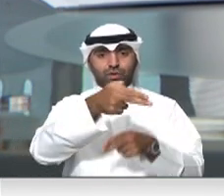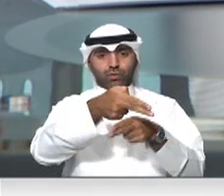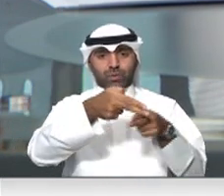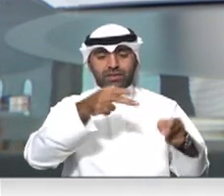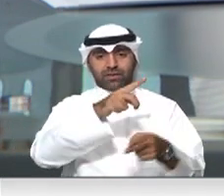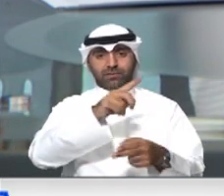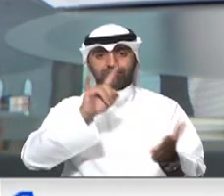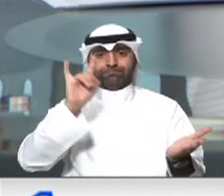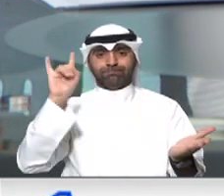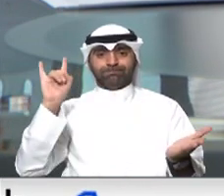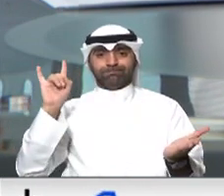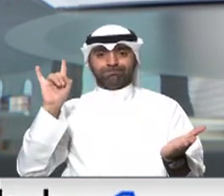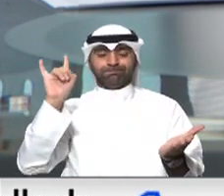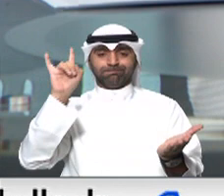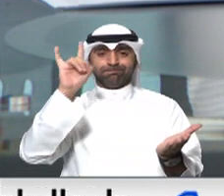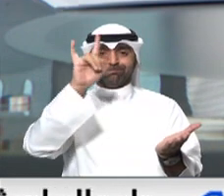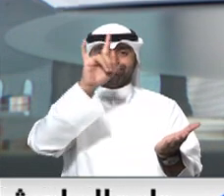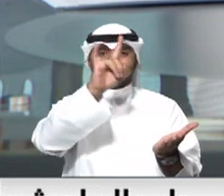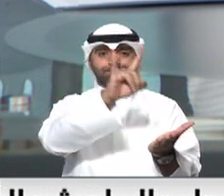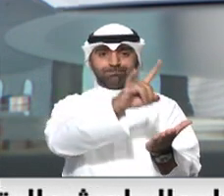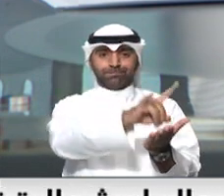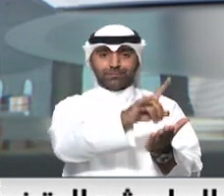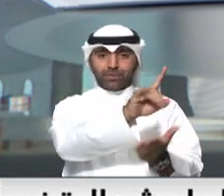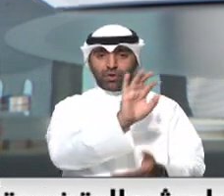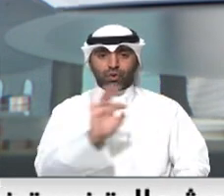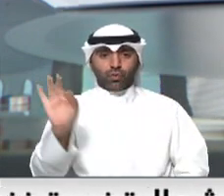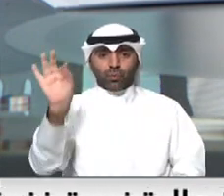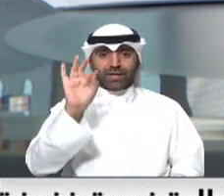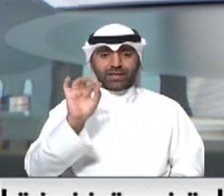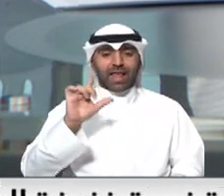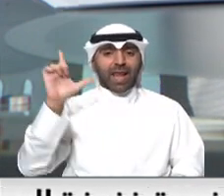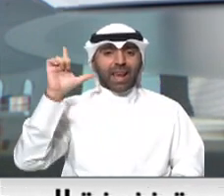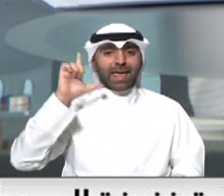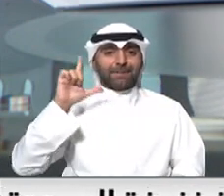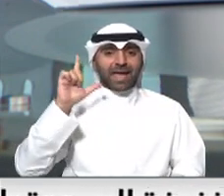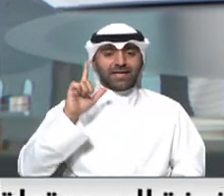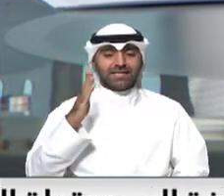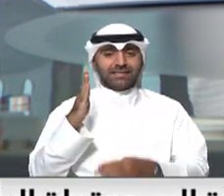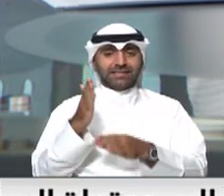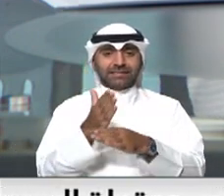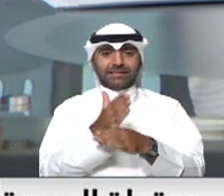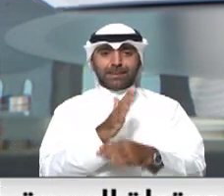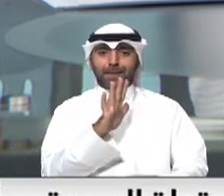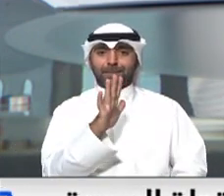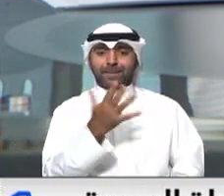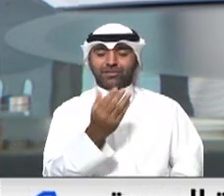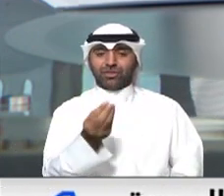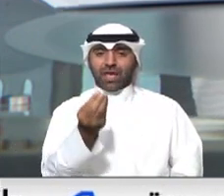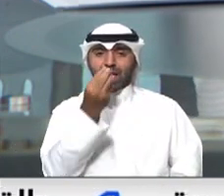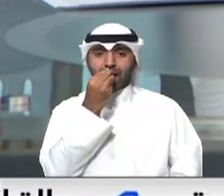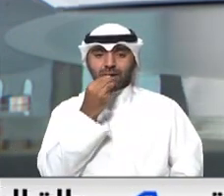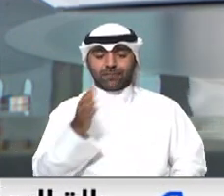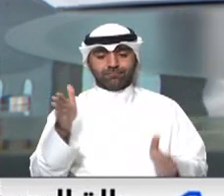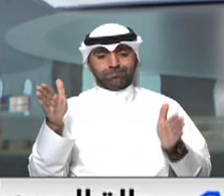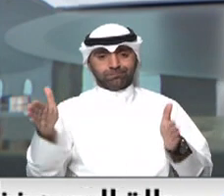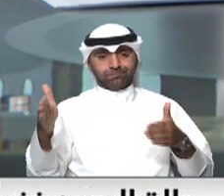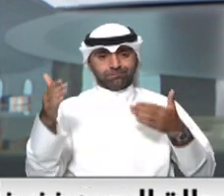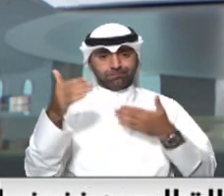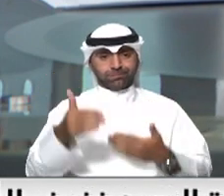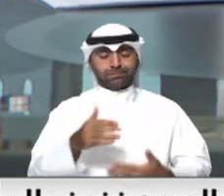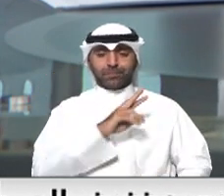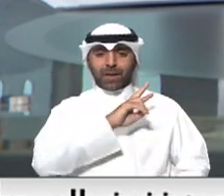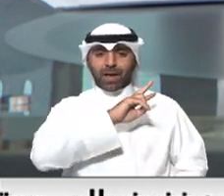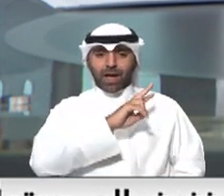بنغازي الليبية، وعلى متنها حمولة تقدر بعشرة أطنان من المواد الإغاثية، والتي تتضمن